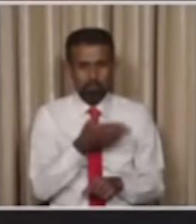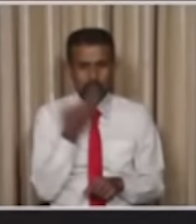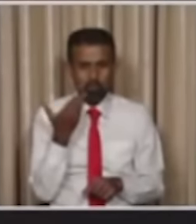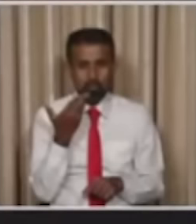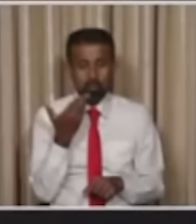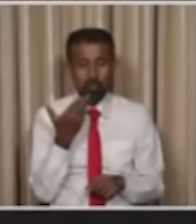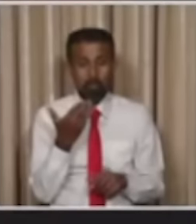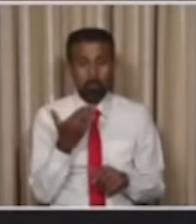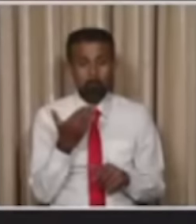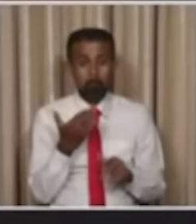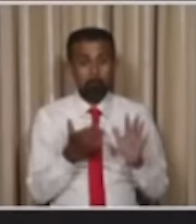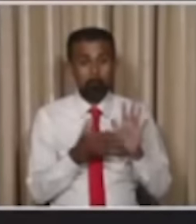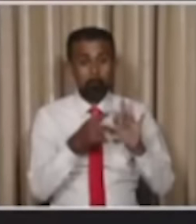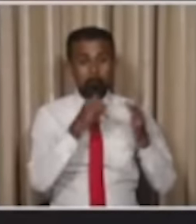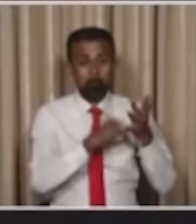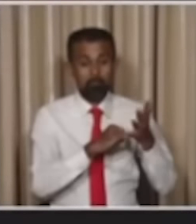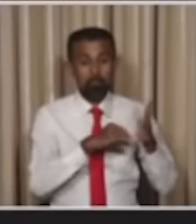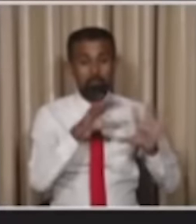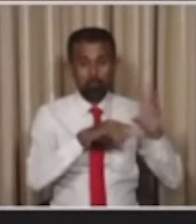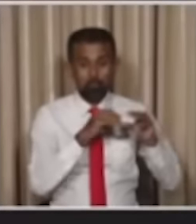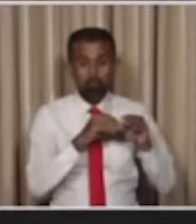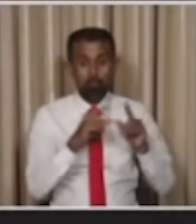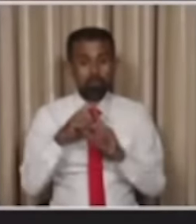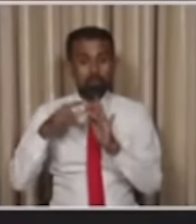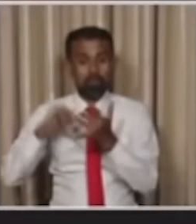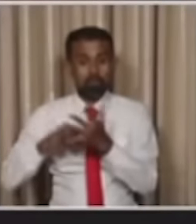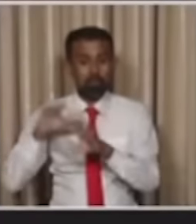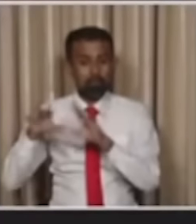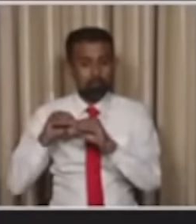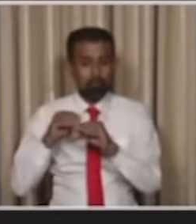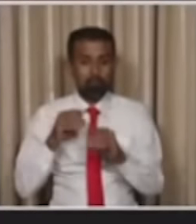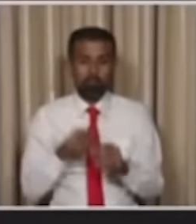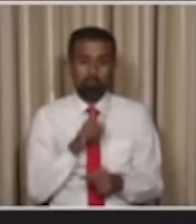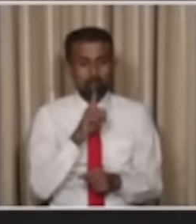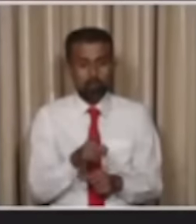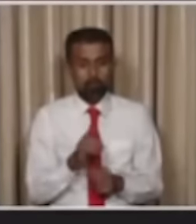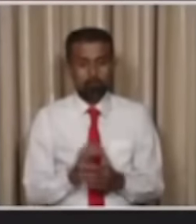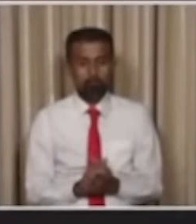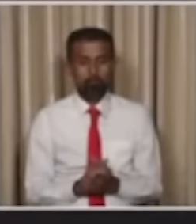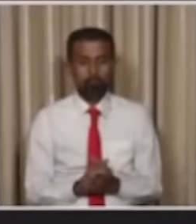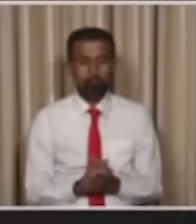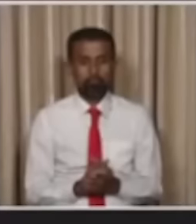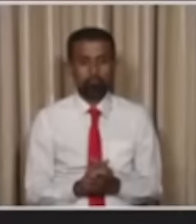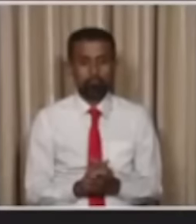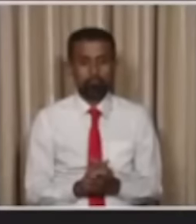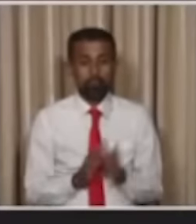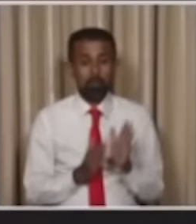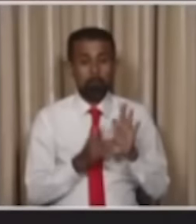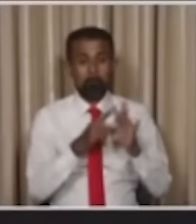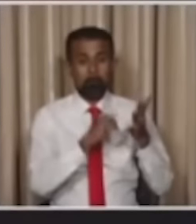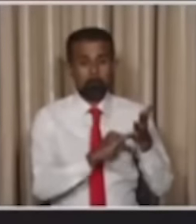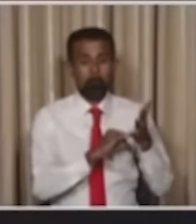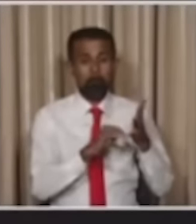මිස් ඉන්ෆෝර්මේෂන් ඇන්ඩ් ඩිස් ඉන්ෆෝර්මේෂන් අතර තියෙන වෙනස කියලා මෙතනට එන්නම්. සාමාන්‍යයෙන් මිස් ඉන්ෆෝර්මේෂන්